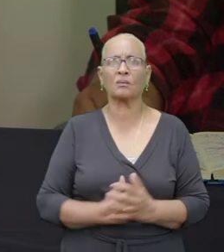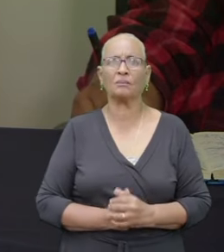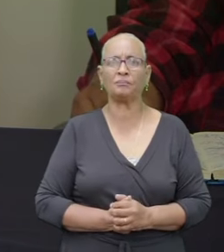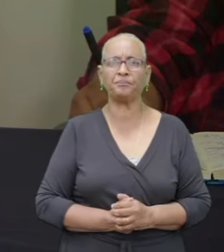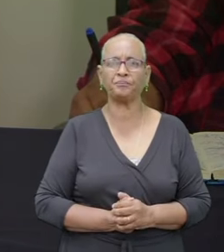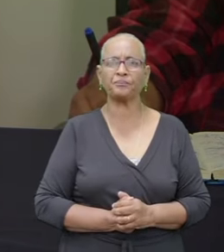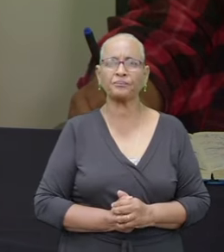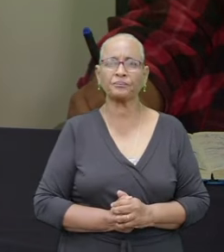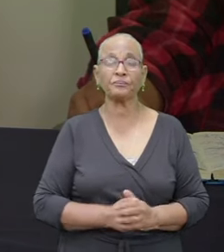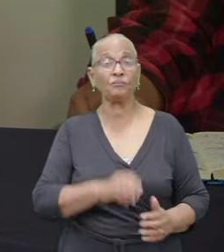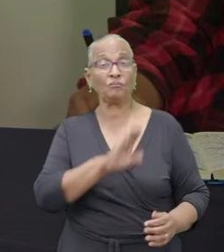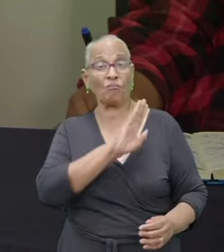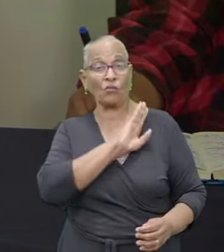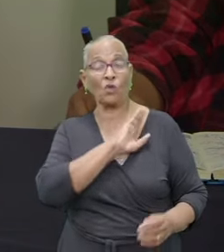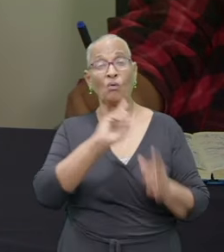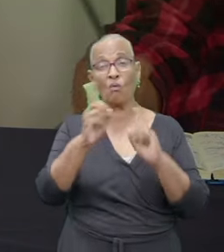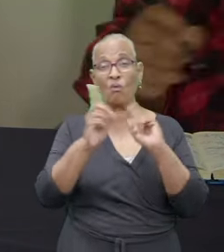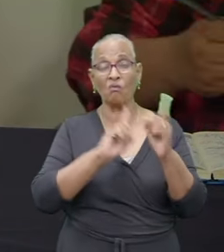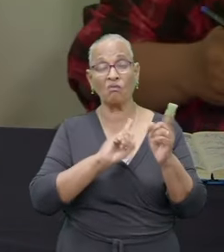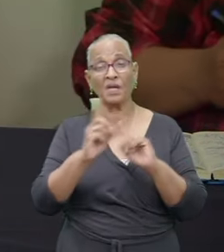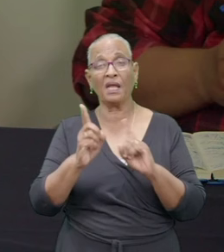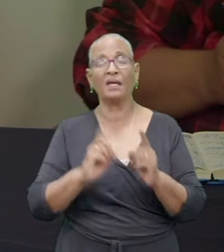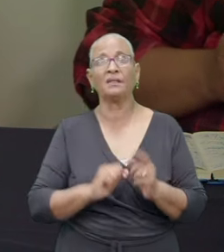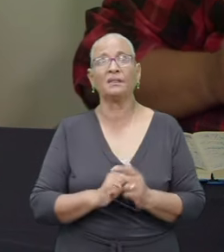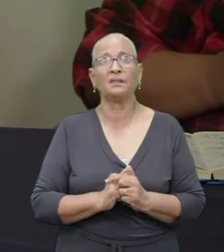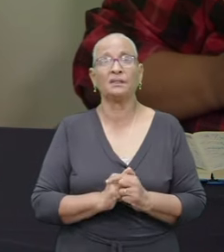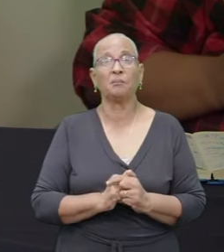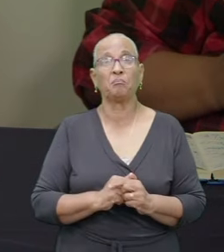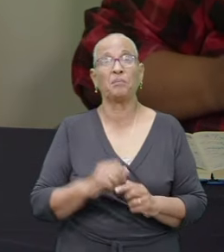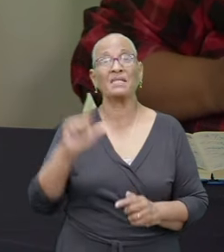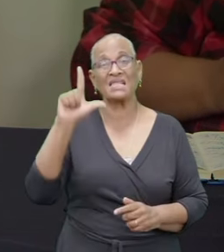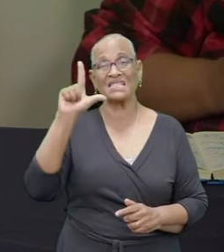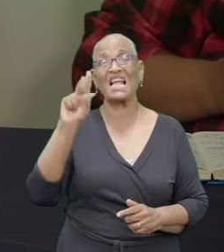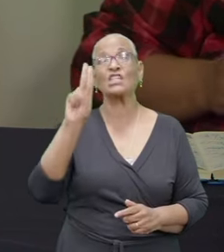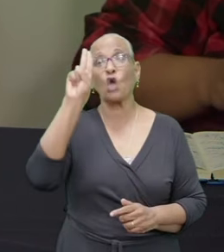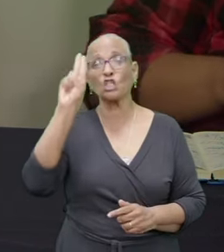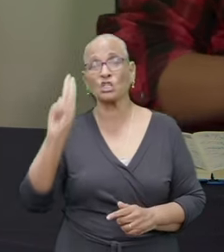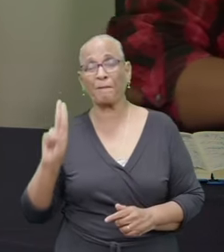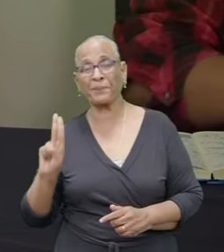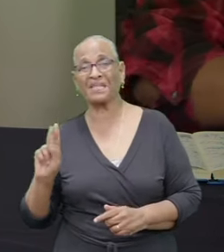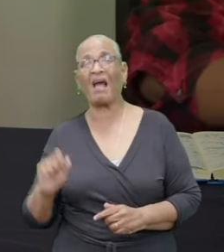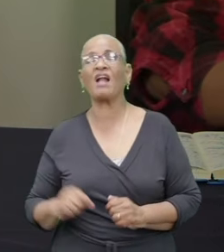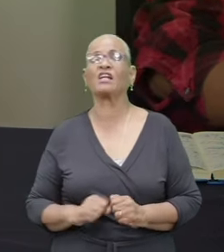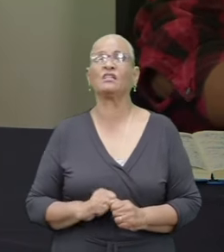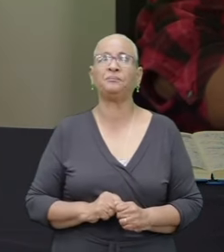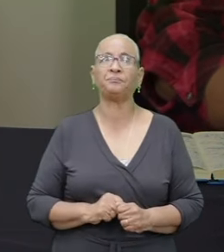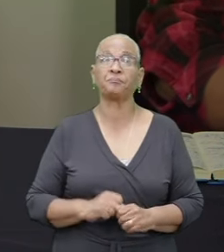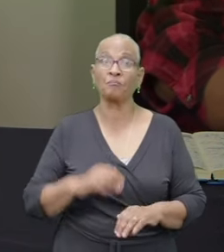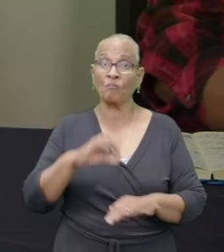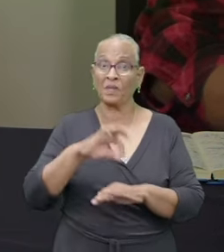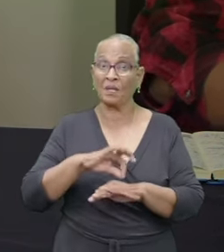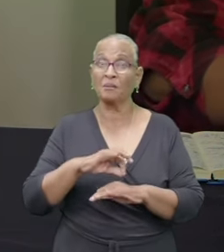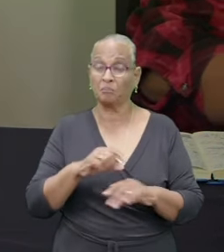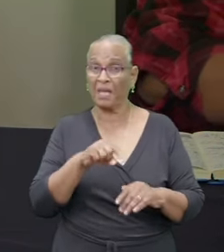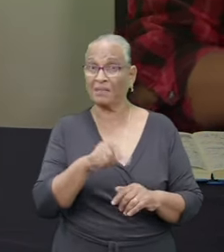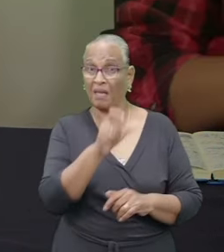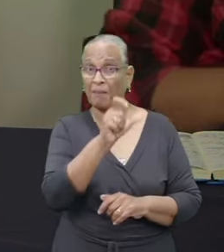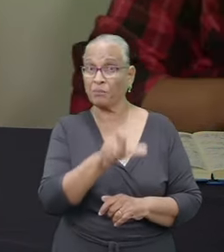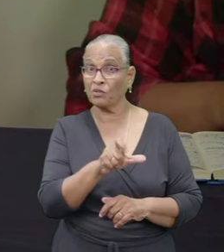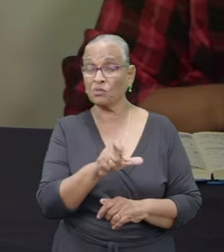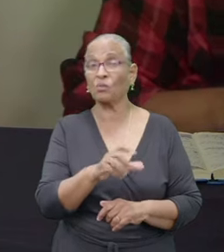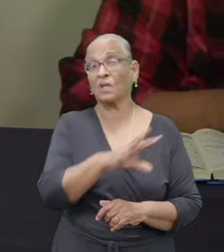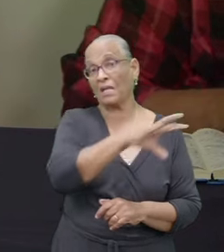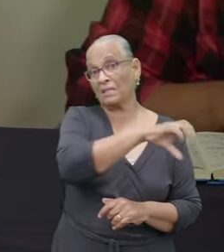Er was dus overleg geweest, onder andere met Slans, om de verpleegkundigen van hun over te brengen of over te